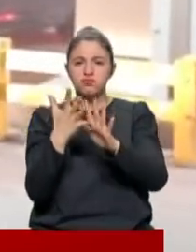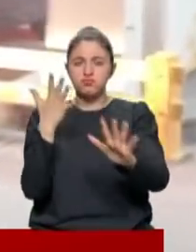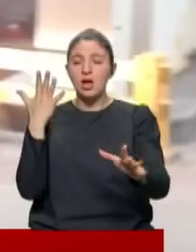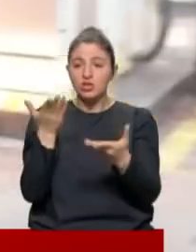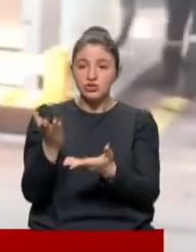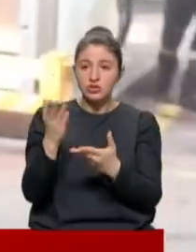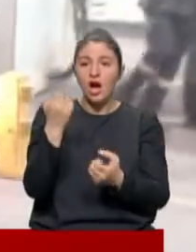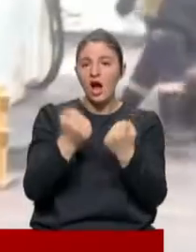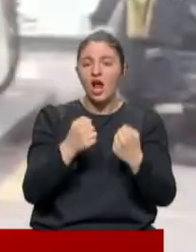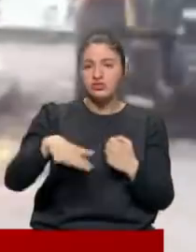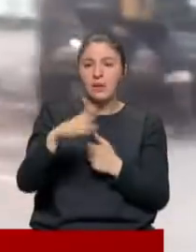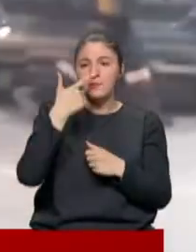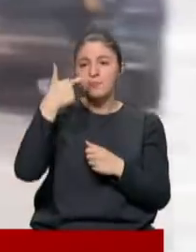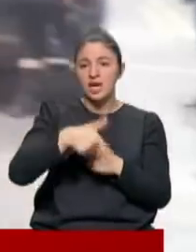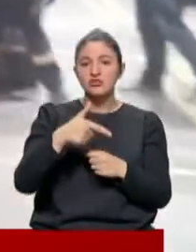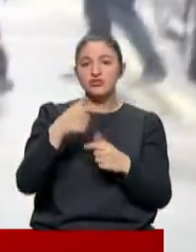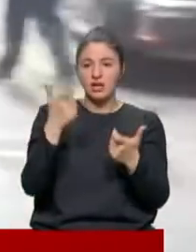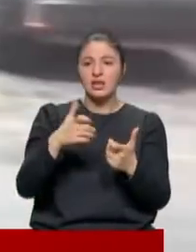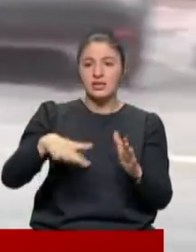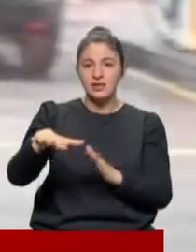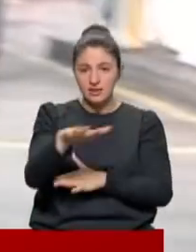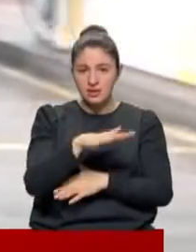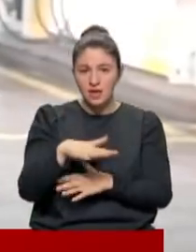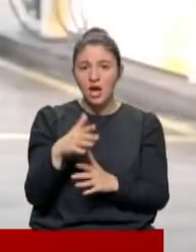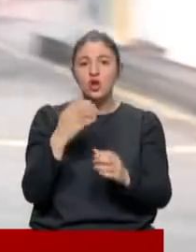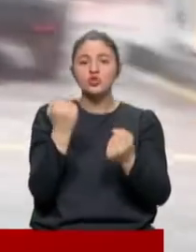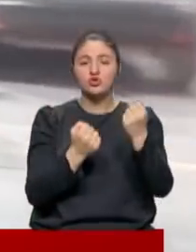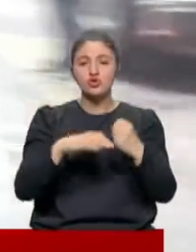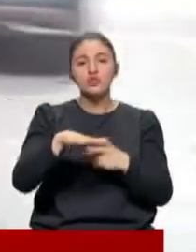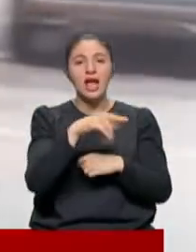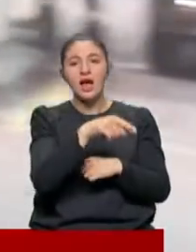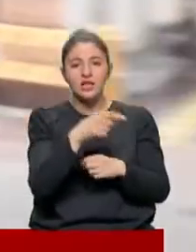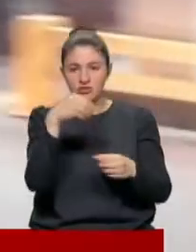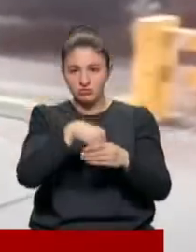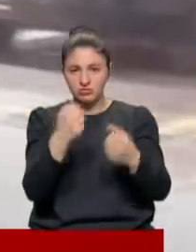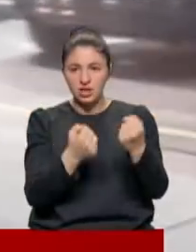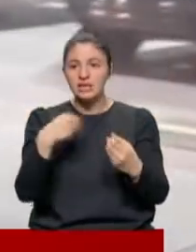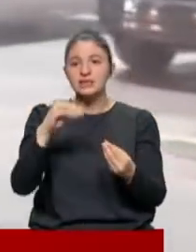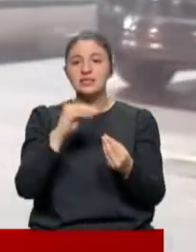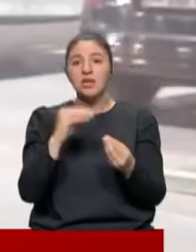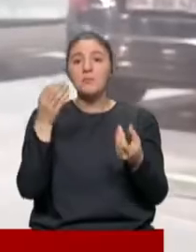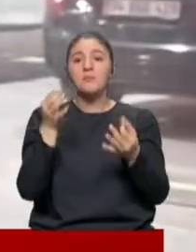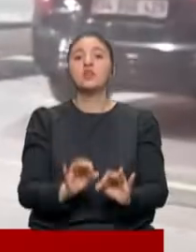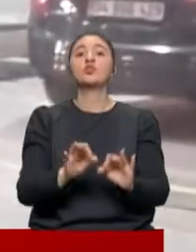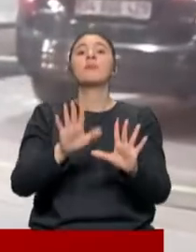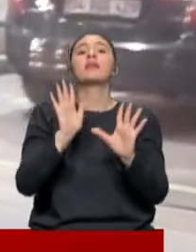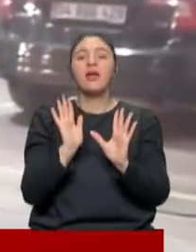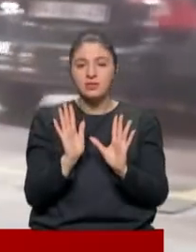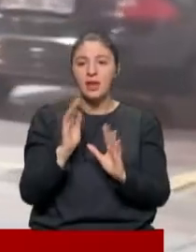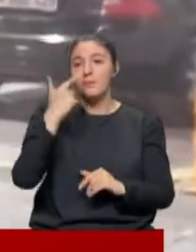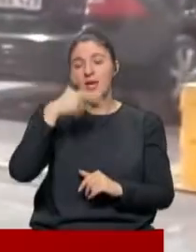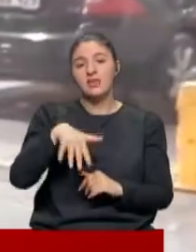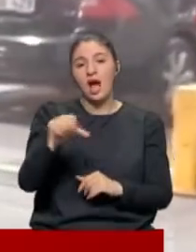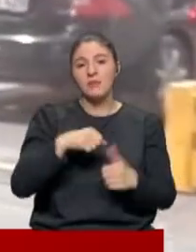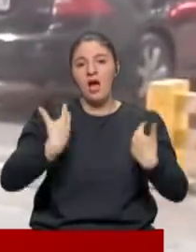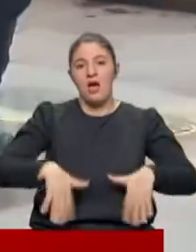İşte araçlar akaryakıt istasyonlarında, sürücüler de zam devreye girmeden yakıt